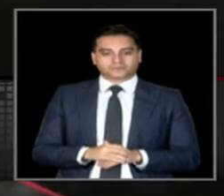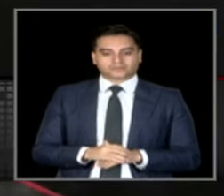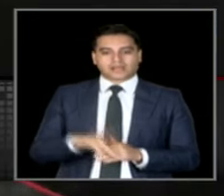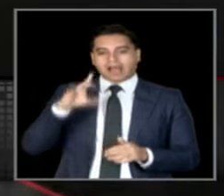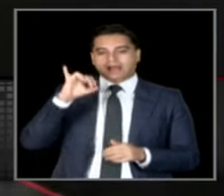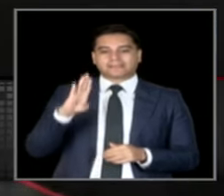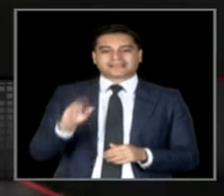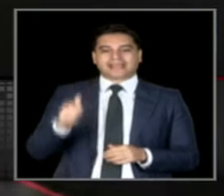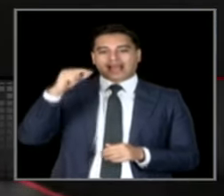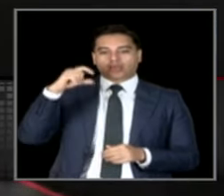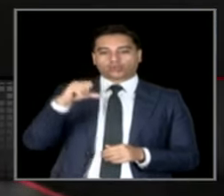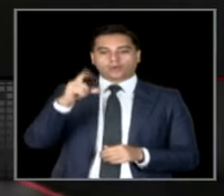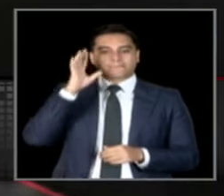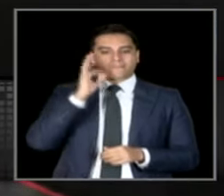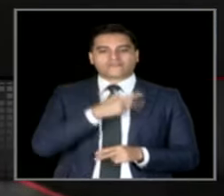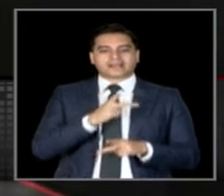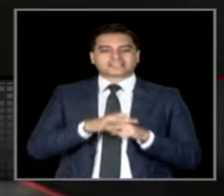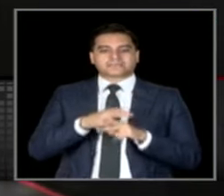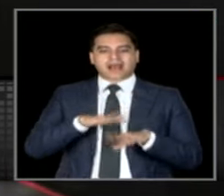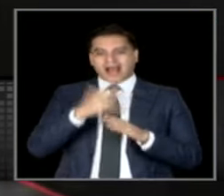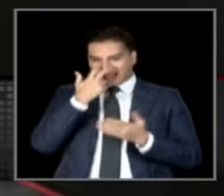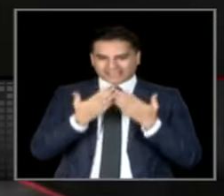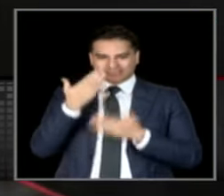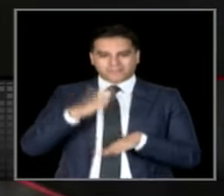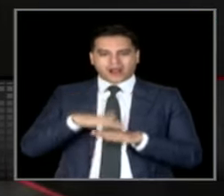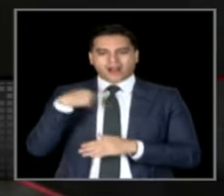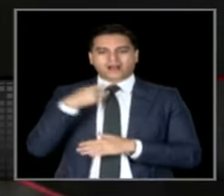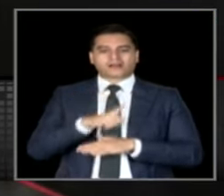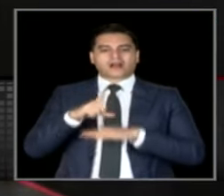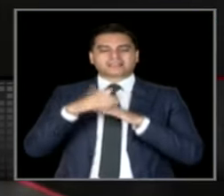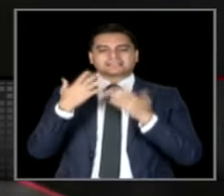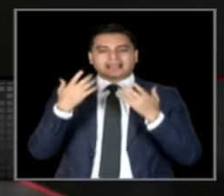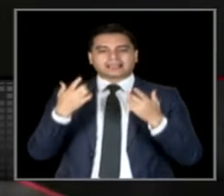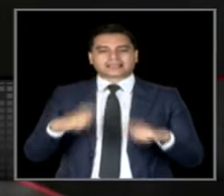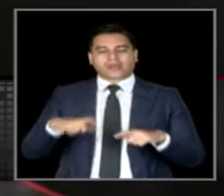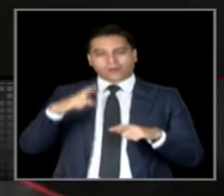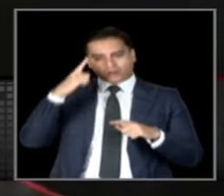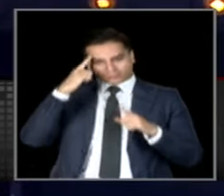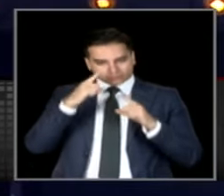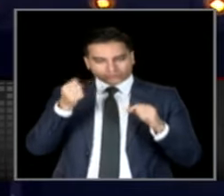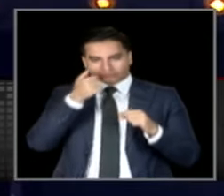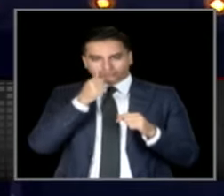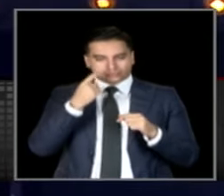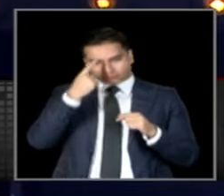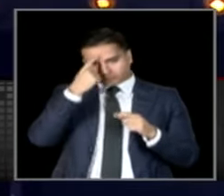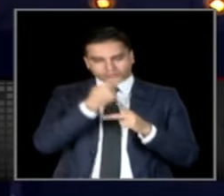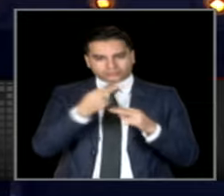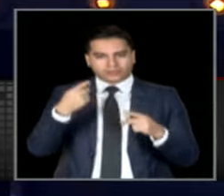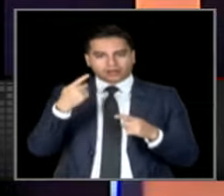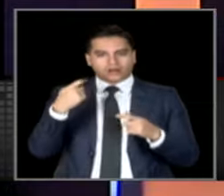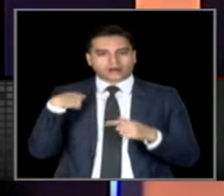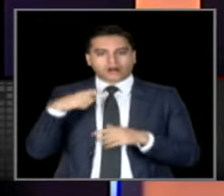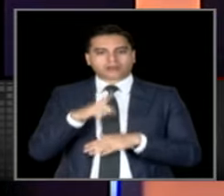الميكادو هو لقب كان يطلق قديما على حاكم إحدى الدول الأسيوية، فما